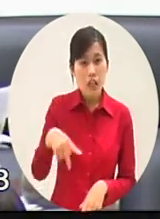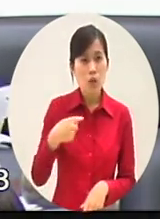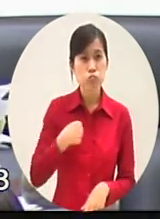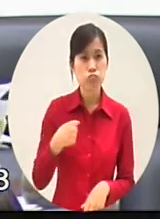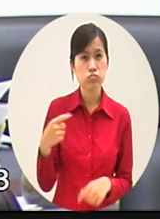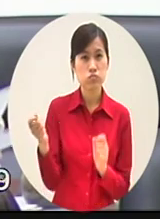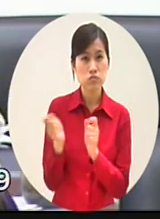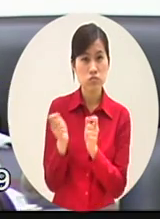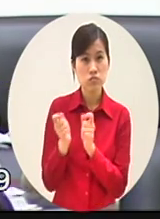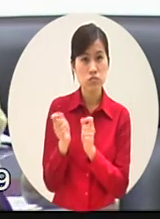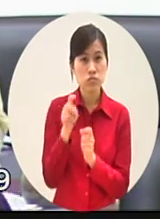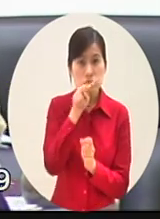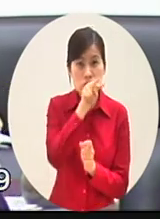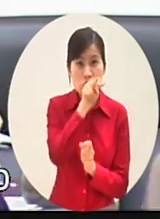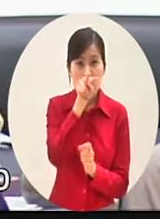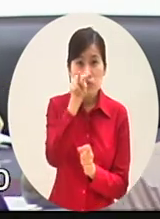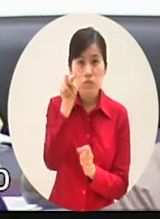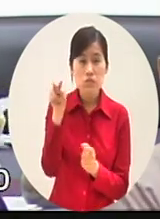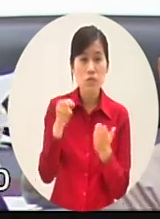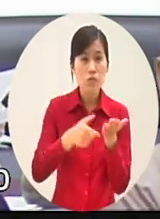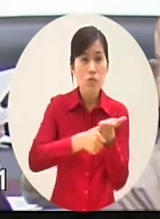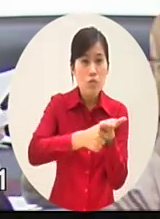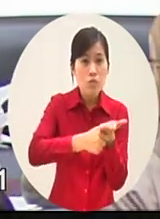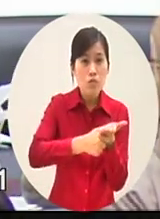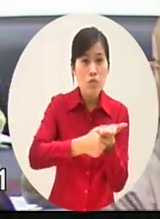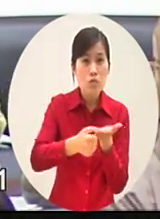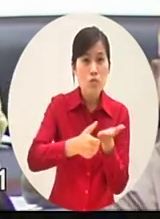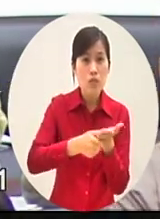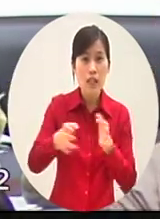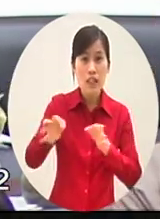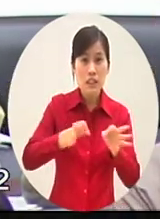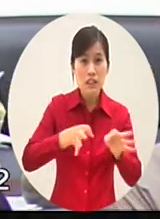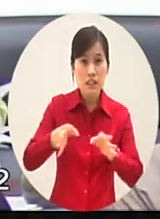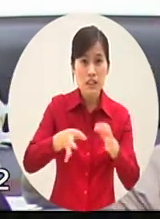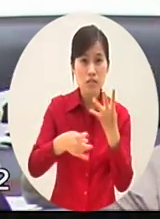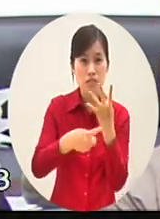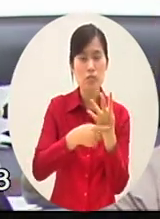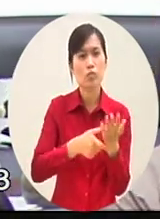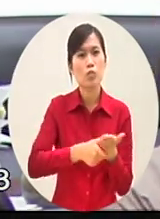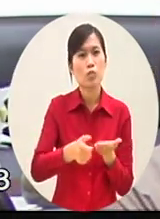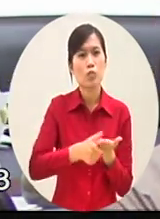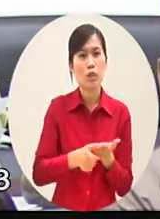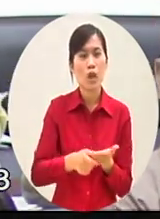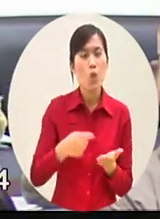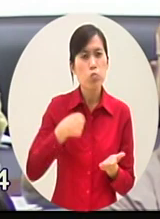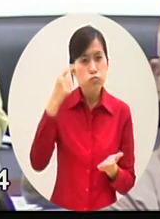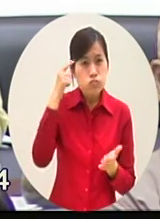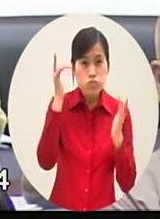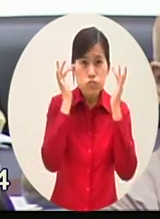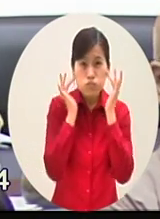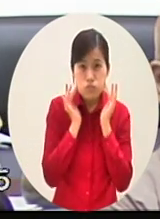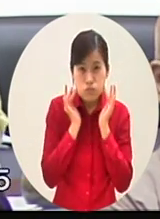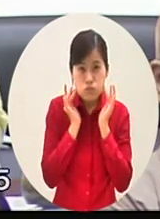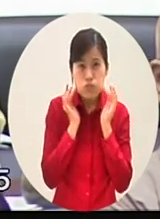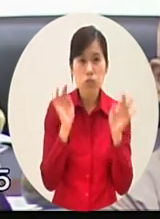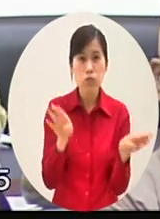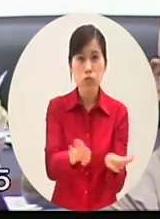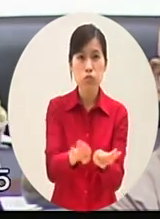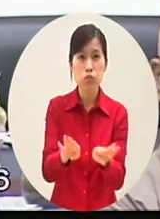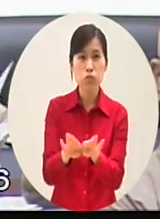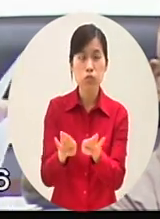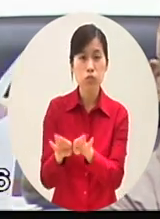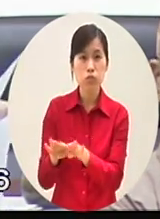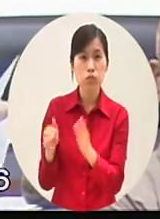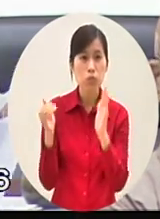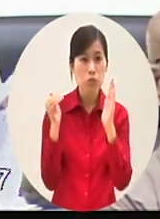我最近看那个杂志商业周刊也好，因为寒暑假快要到了，那寒暑假它要快要到了，结果我看